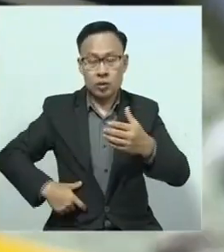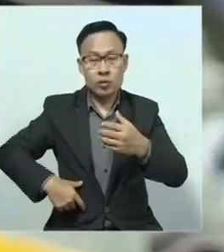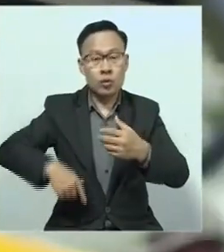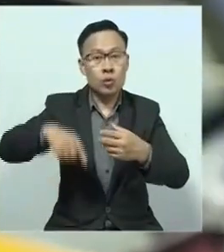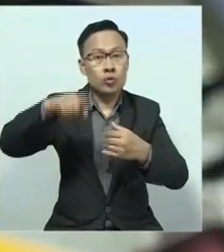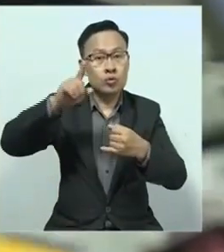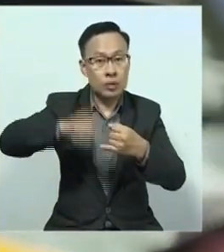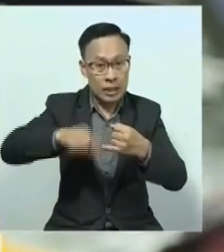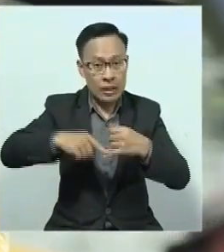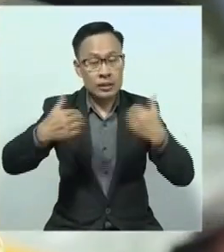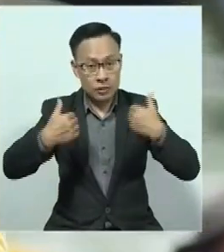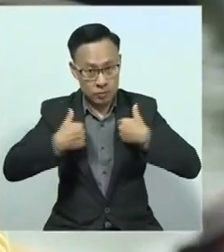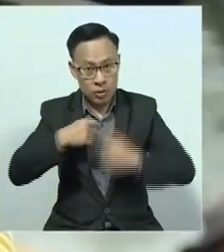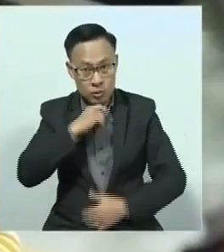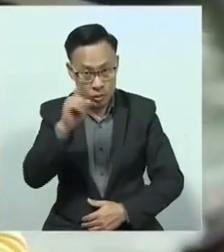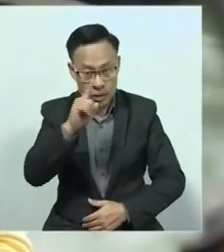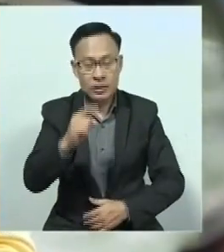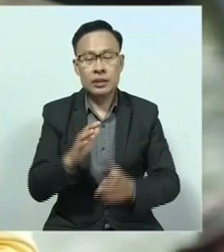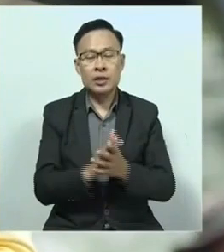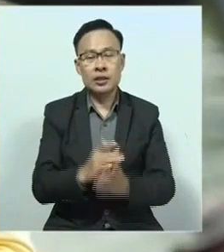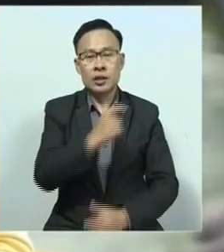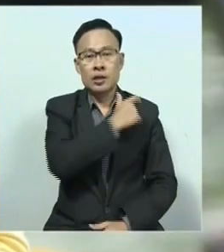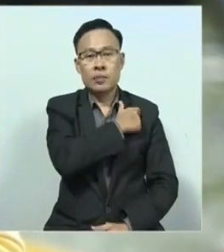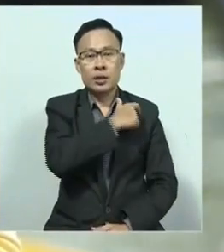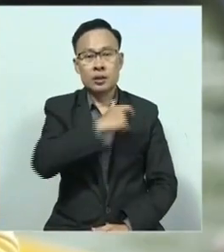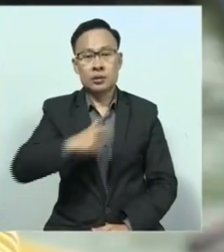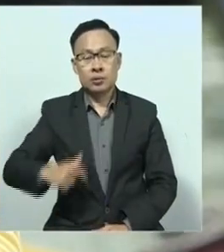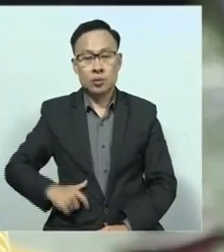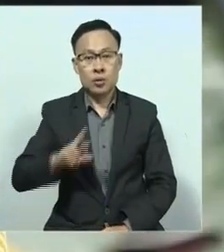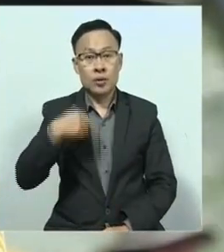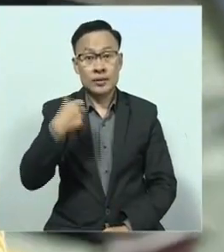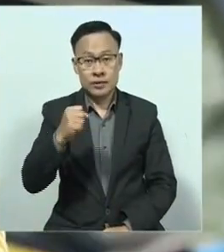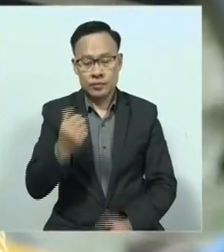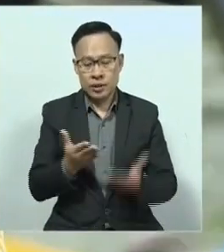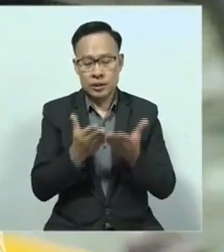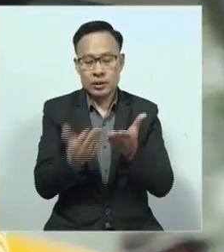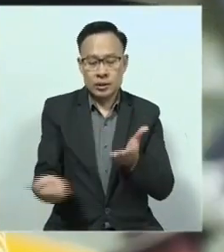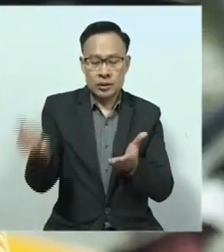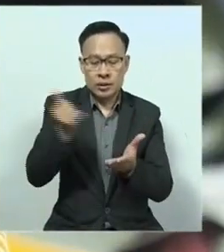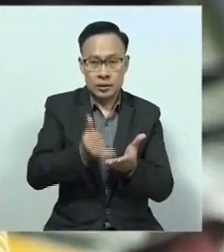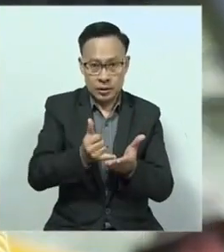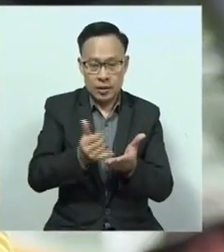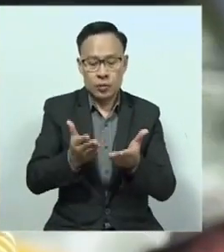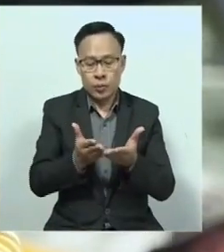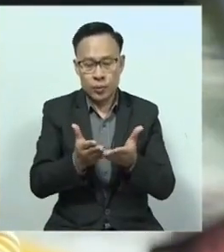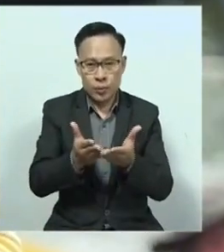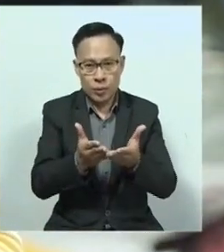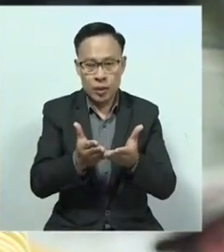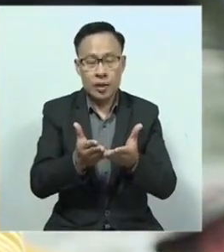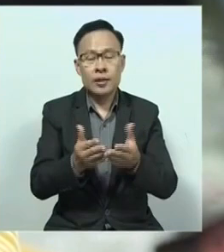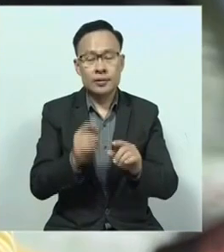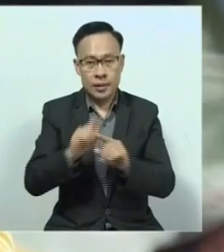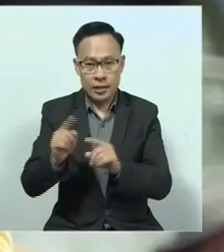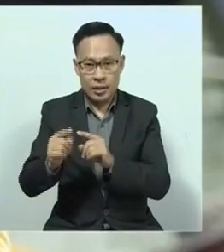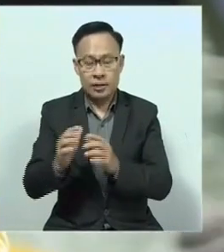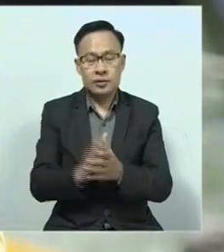การณ์สำคัญเกิดขึ้นค่ะนั่นก็คือการเสด็จพระราชดำเนินเลียบพระนครโดยริ้วขบวนพยุหยาตราทางชลมารคซึ่